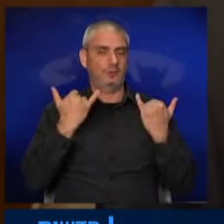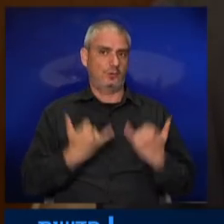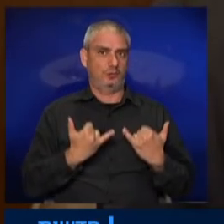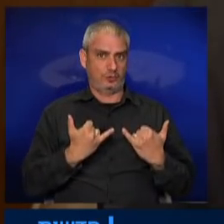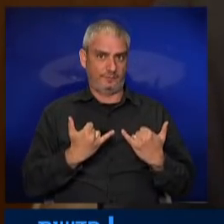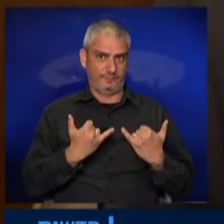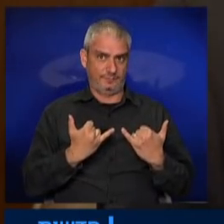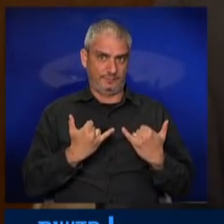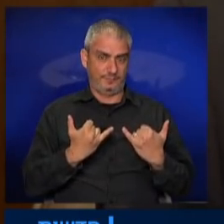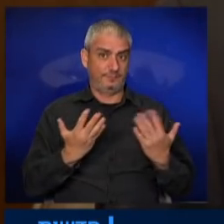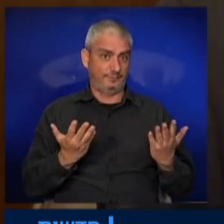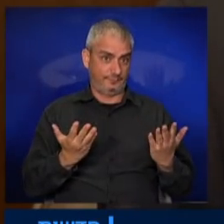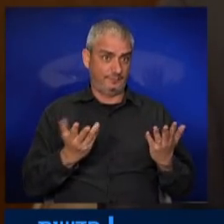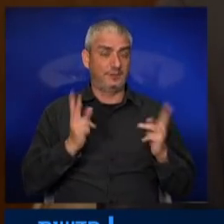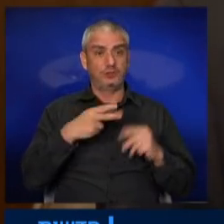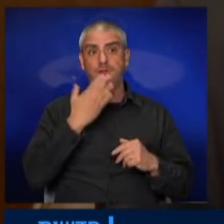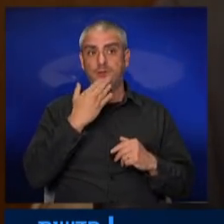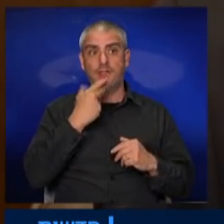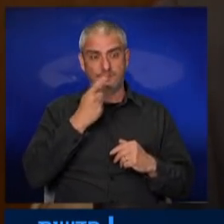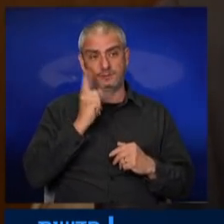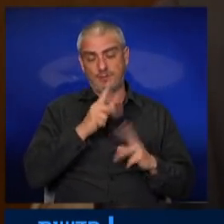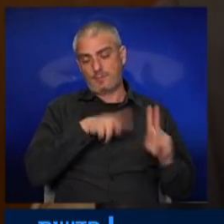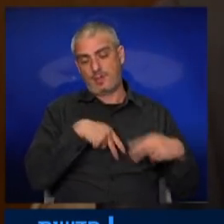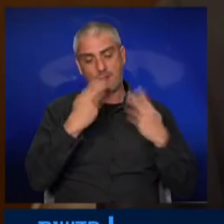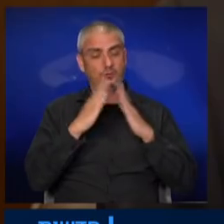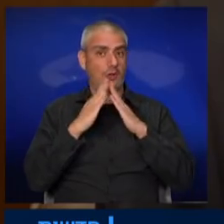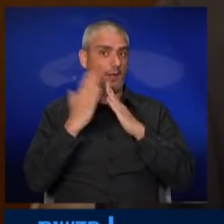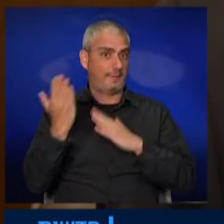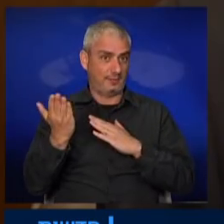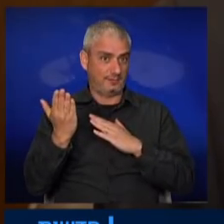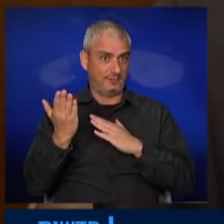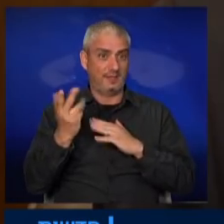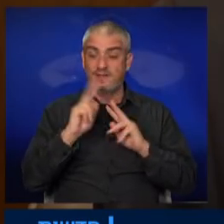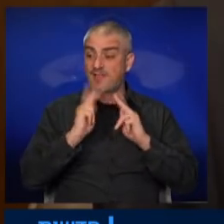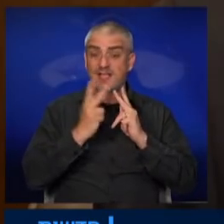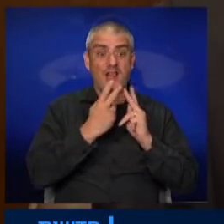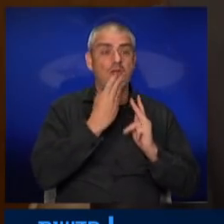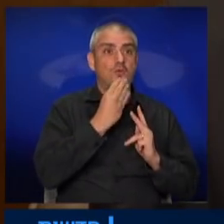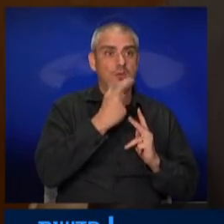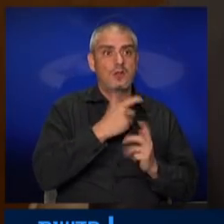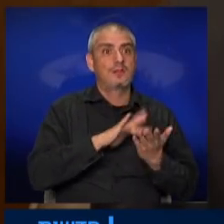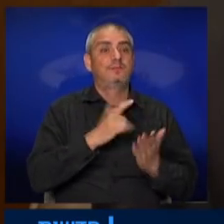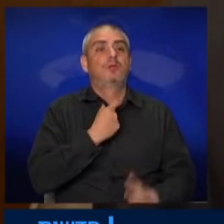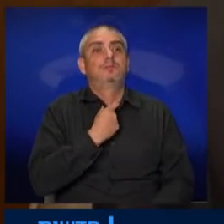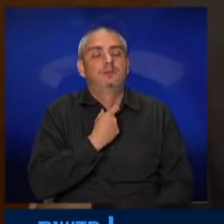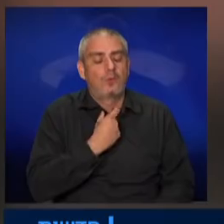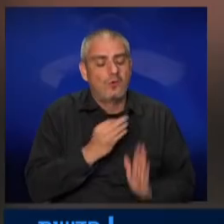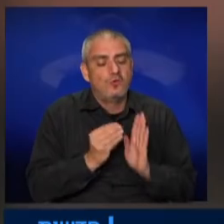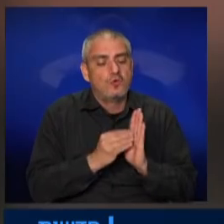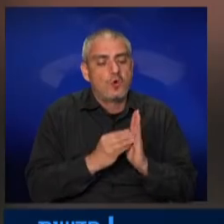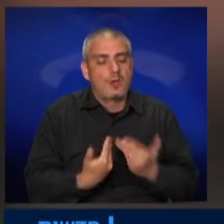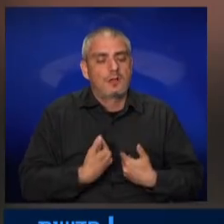הנוכחי. יש גם ישראלים שצריכים לחזור הביתה וקהילות יהודיות במצוקה שזקוקות